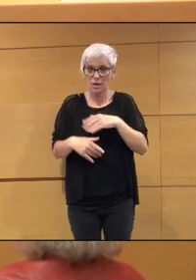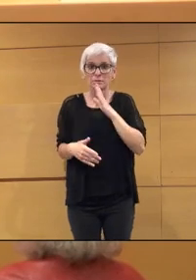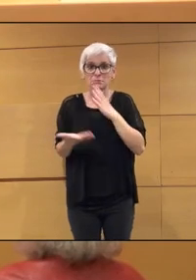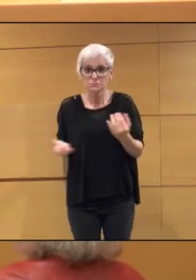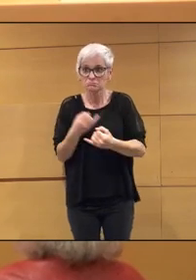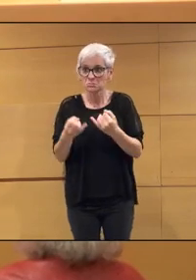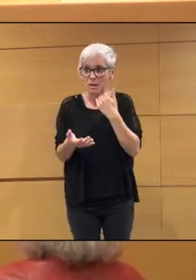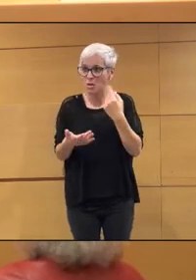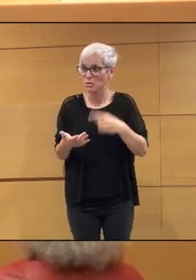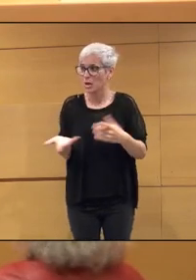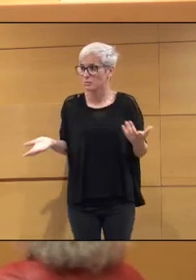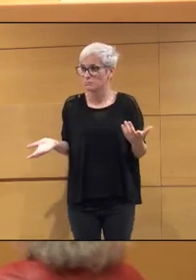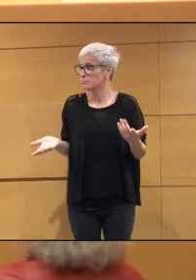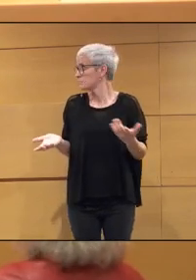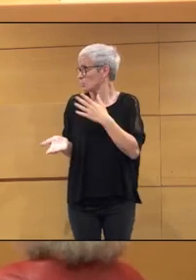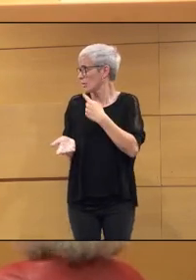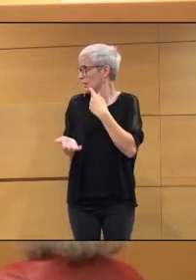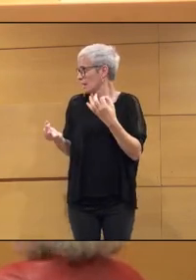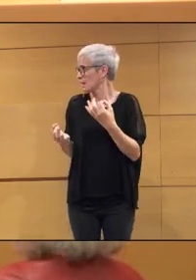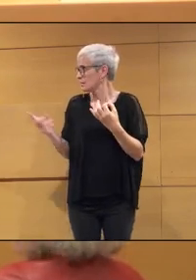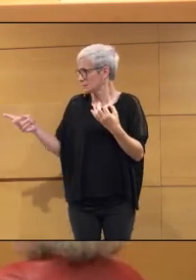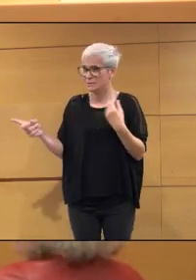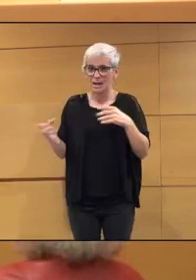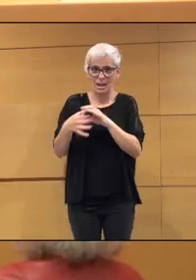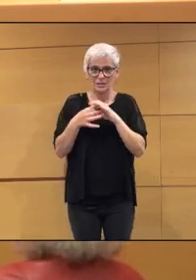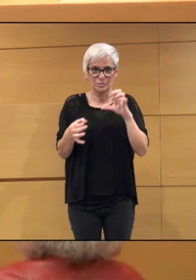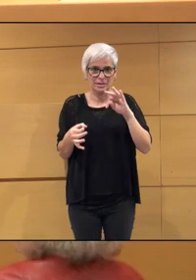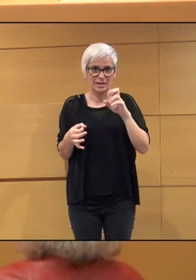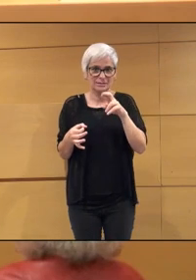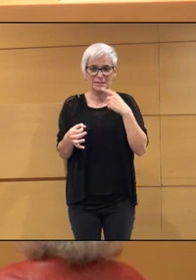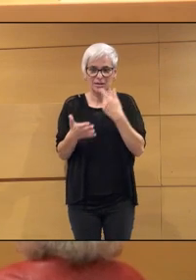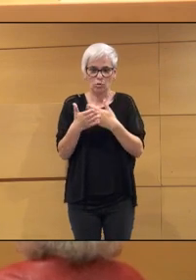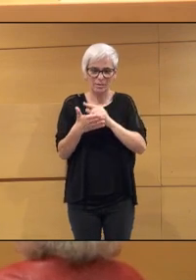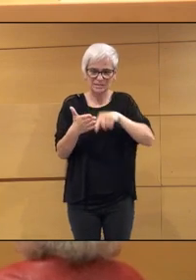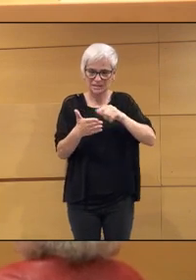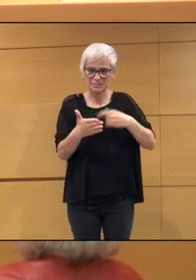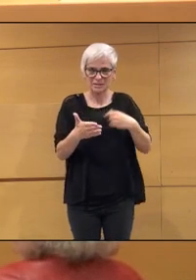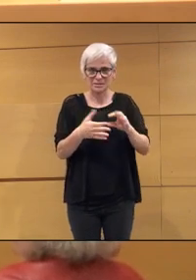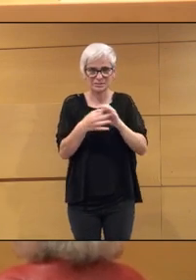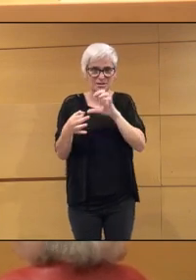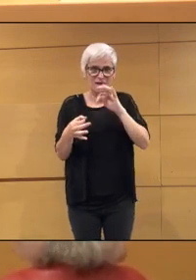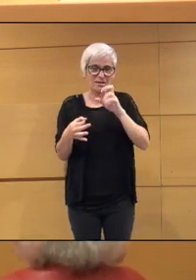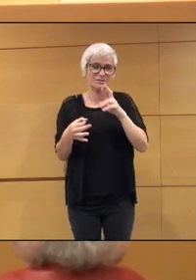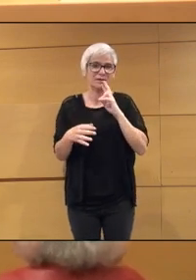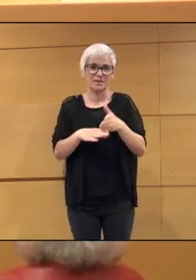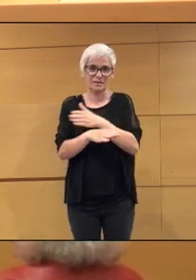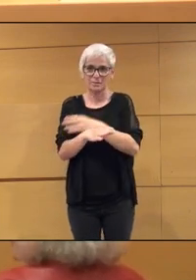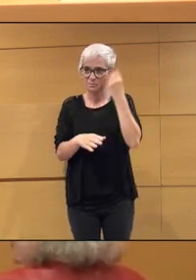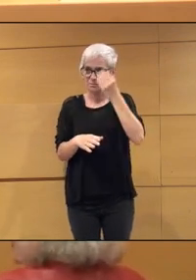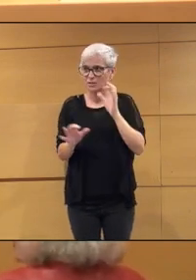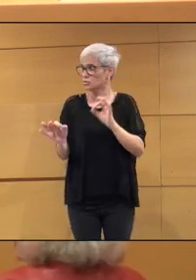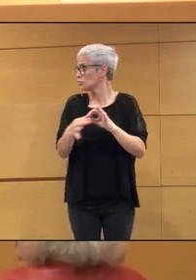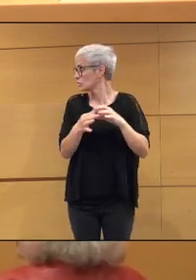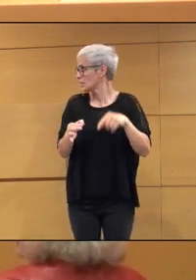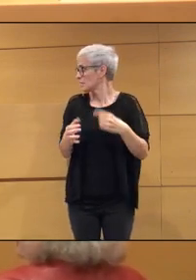ja ens l'estalviaríem, no? Vull dir, té la relació aquesta dels documents signats, jo crec que també és com el que